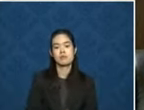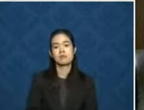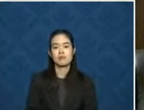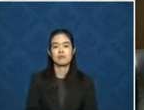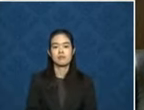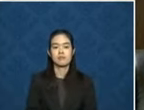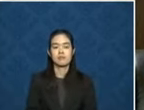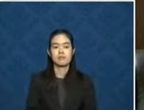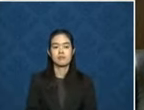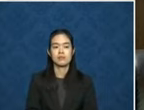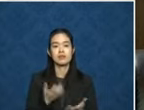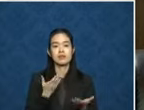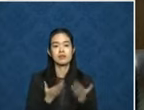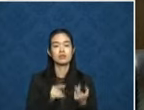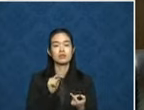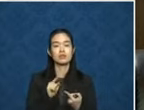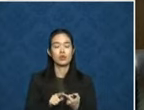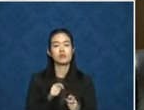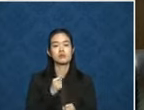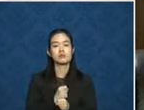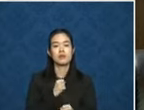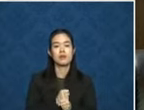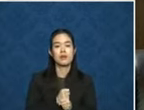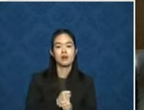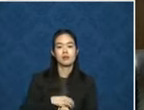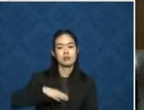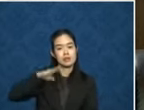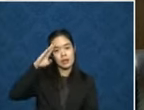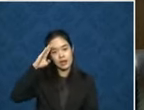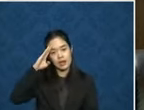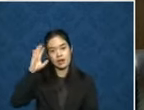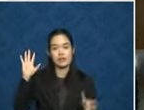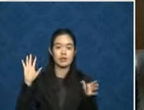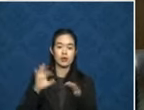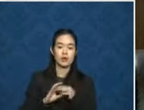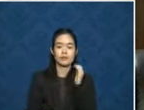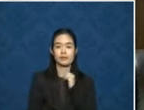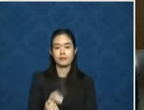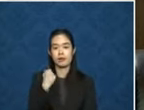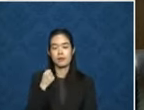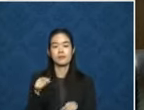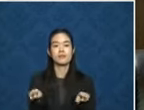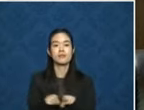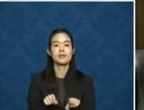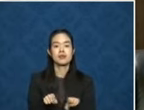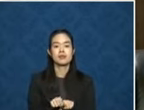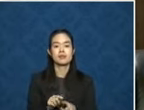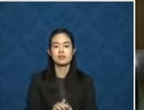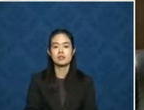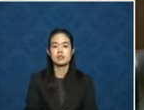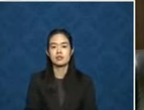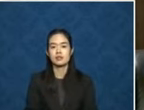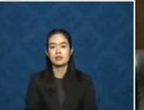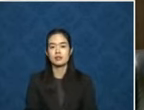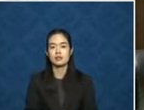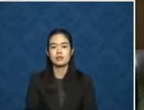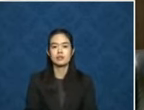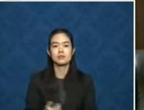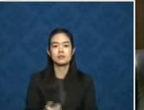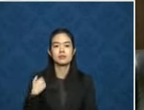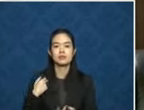แม้แต่ในเรื่องของการทหารในเรื่องความมั่นคงก็ตามนะครับในประเทศอิสราเอลก็มีไอรอนโดมนะครับเราก็เห็นนะครับในการลบระหว่